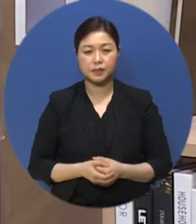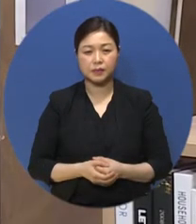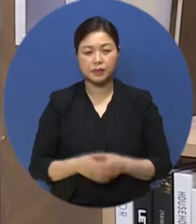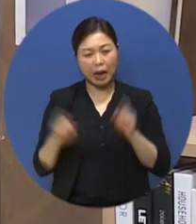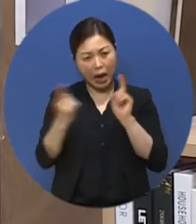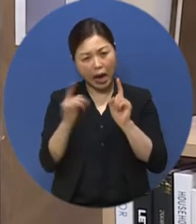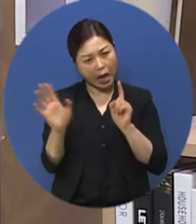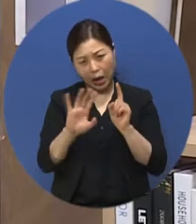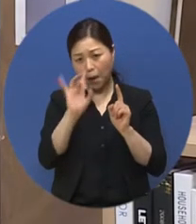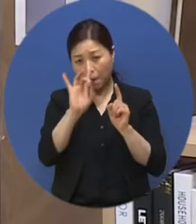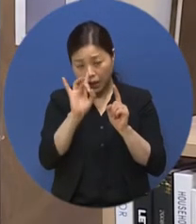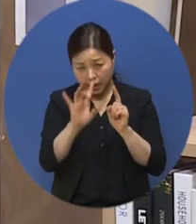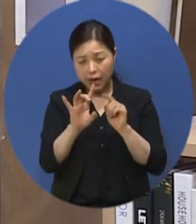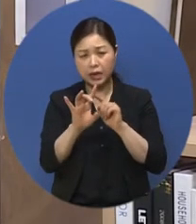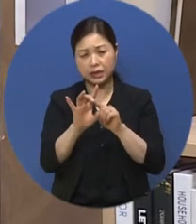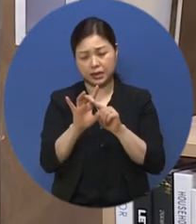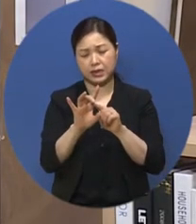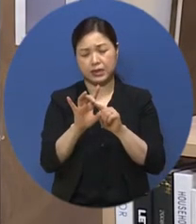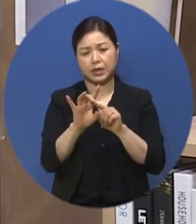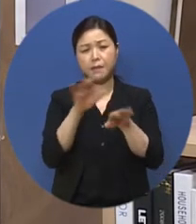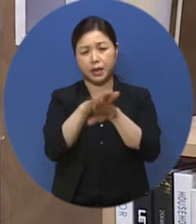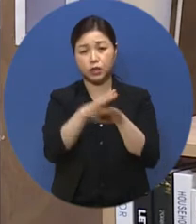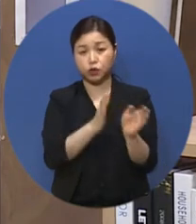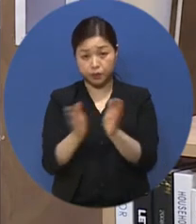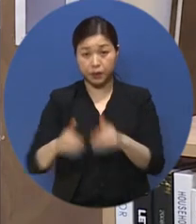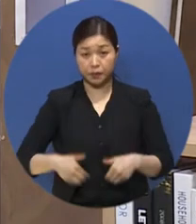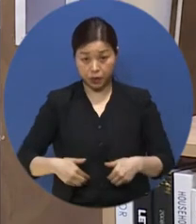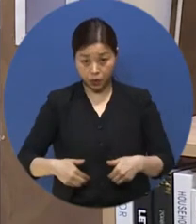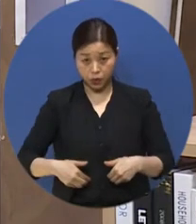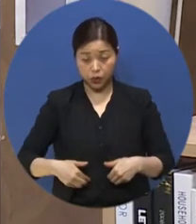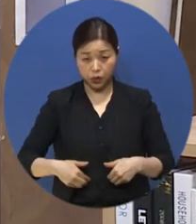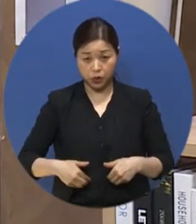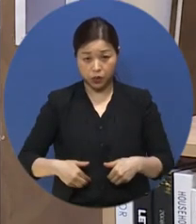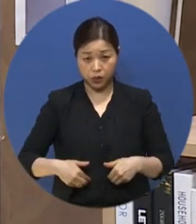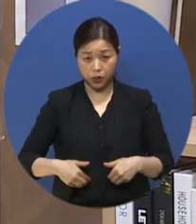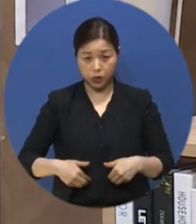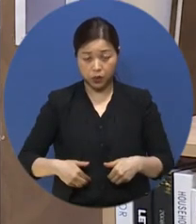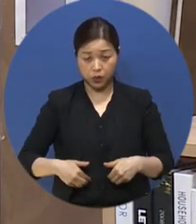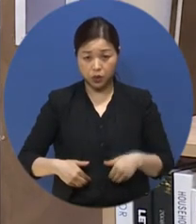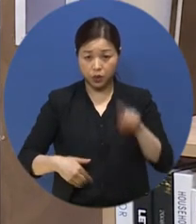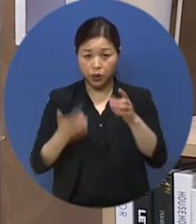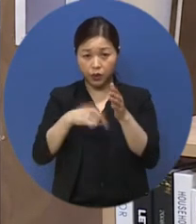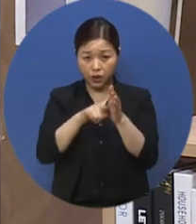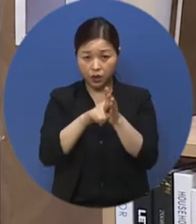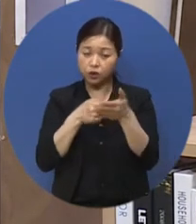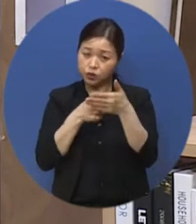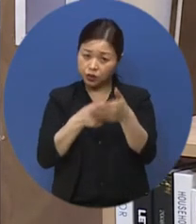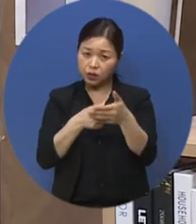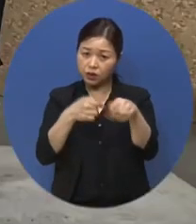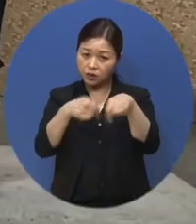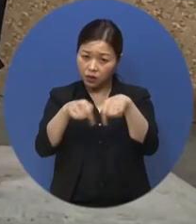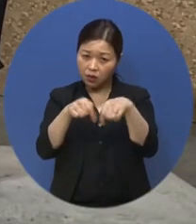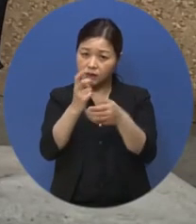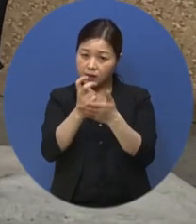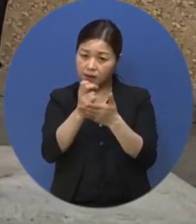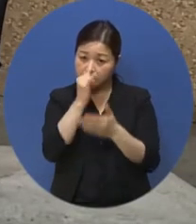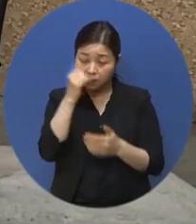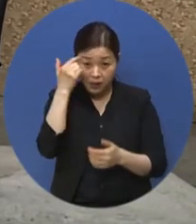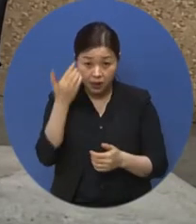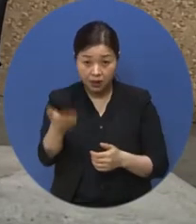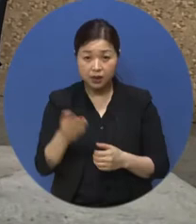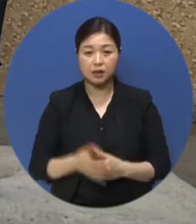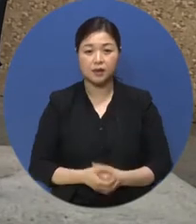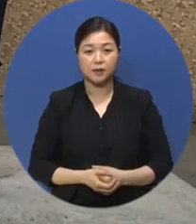좀 준비해야 될 그런 상황이 네. 됐는데 그렇다면 이를 위해서 좀 추진하고 계시는 정책이 따로 있으신가요? 그래서 지금